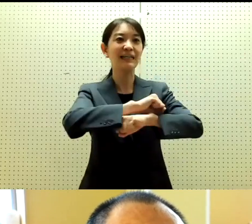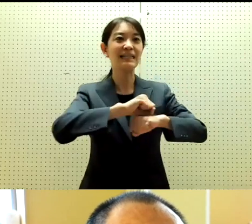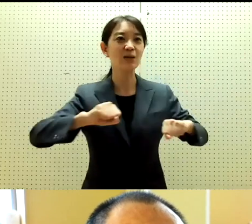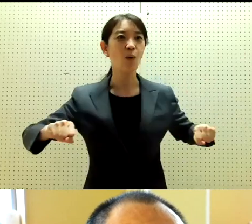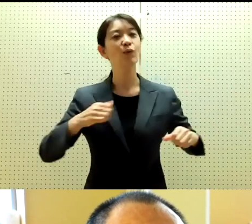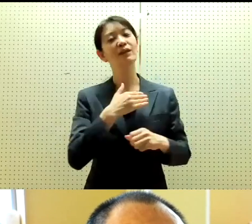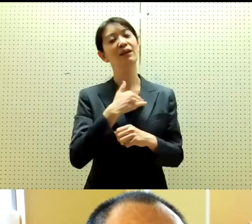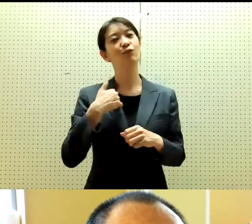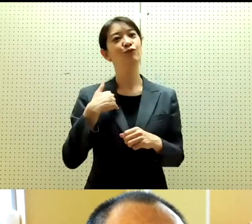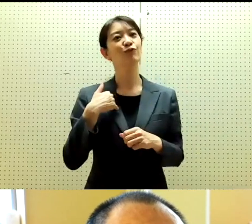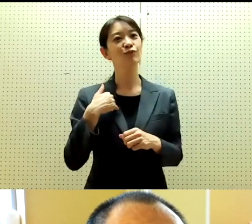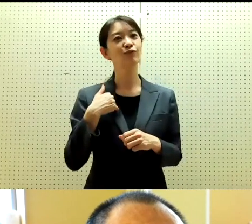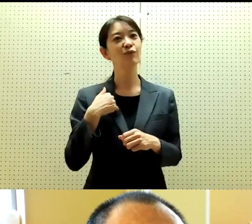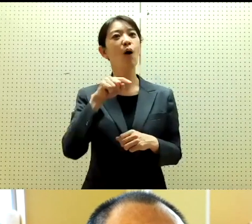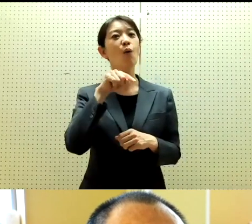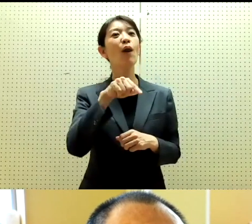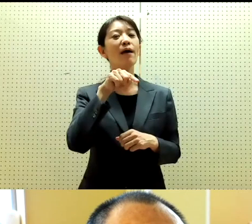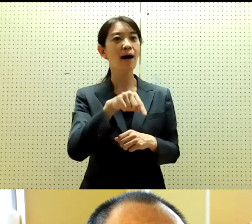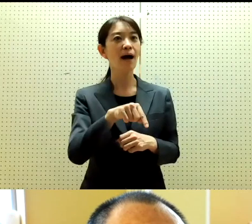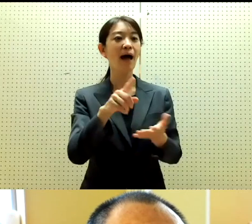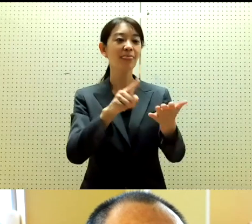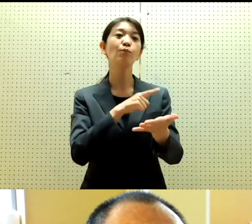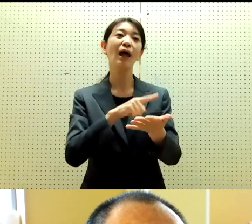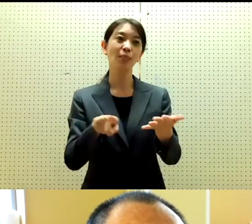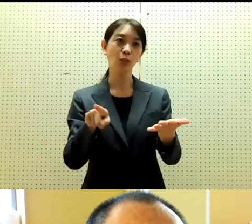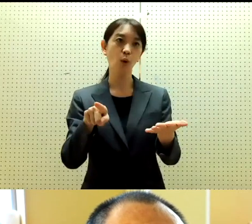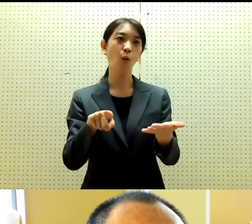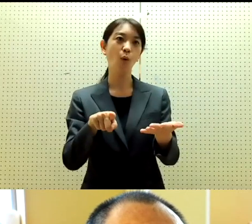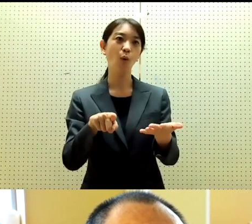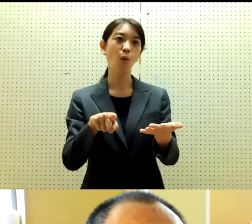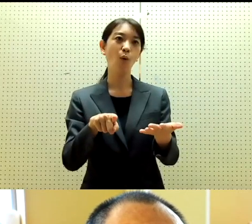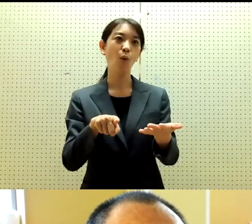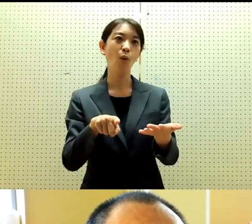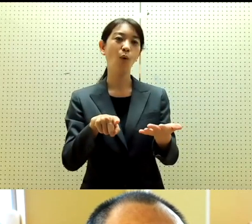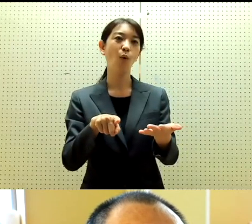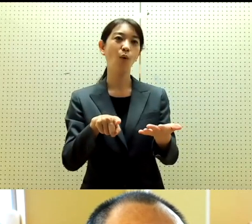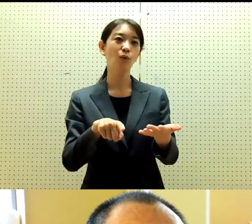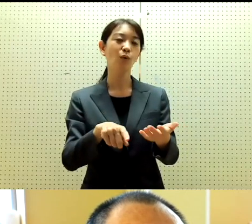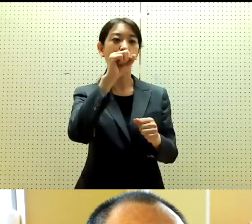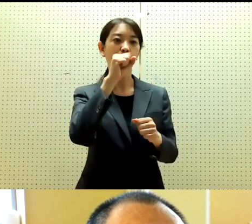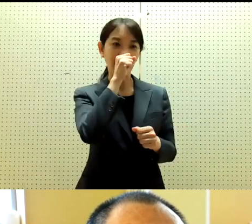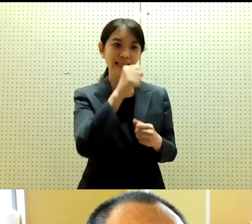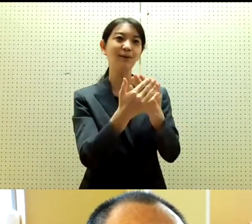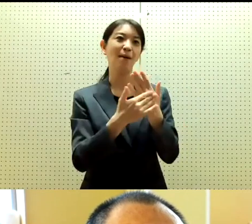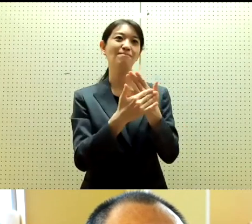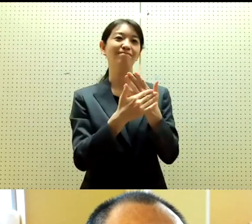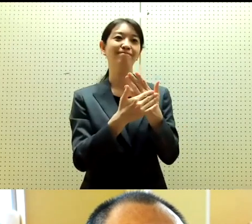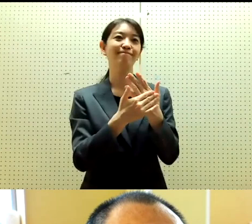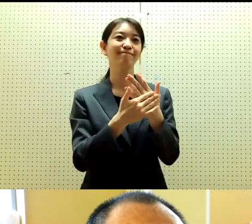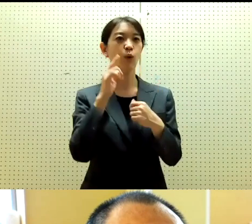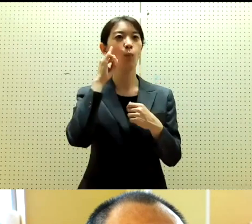かなと思います。これがおそらくあのタブレットを使う大きな利点なのかなと思います。